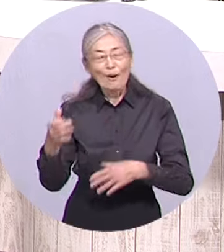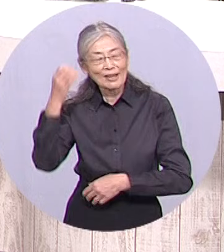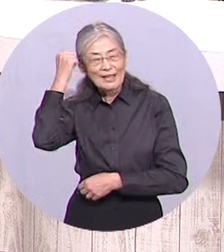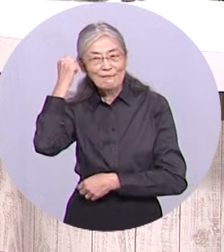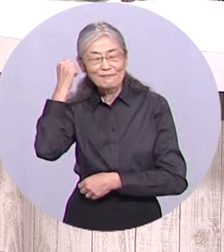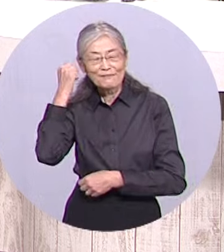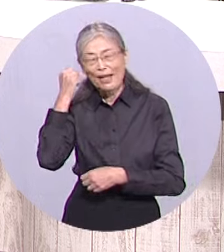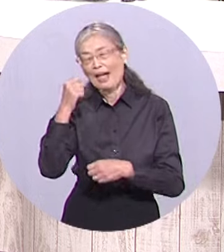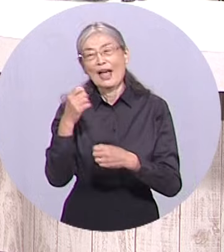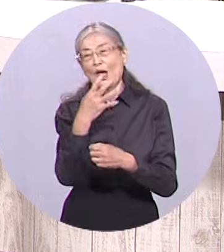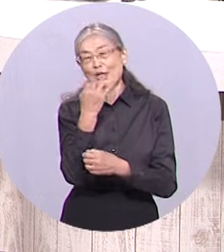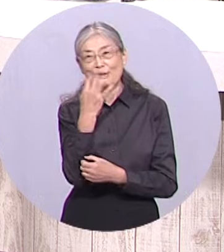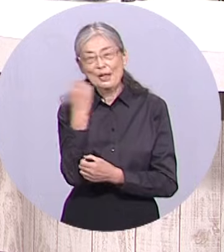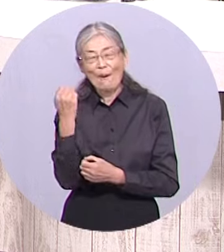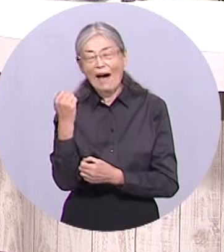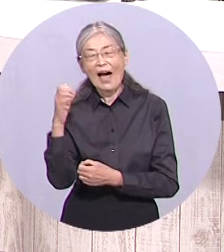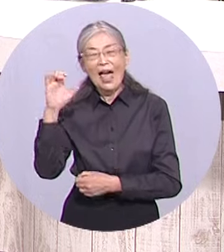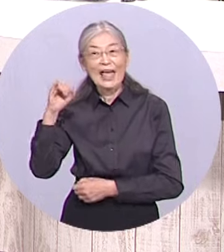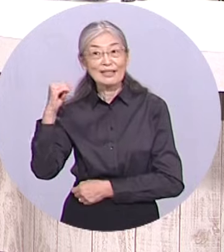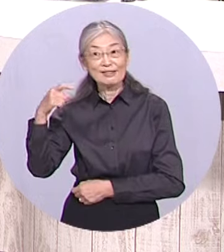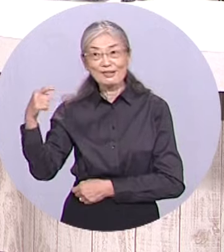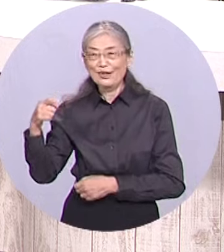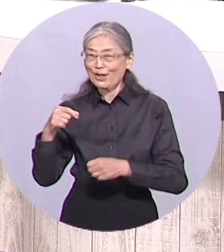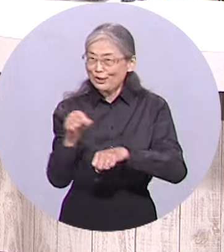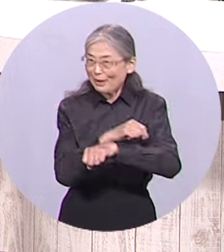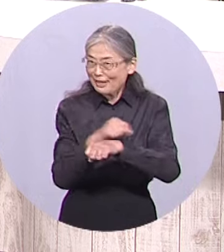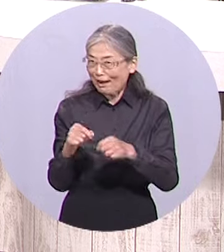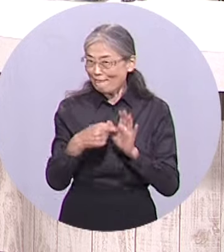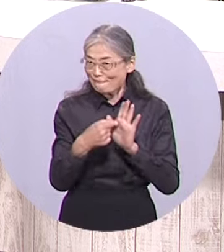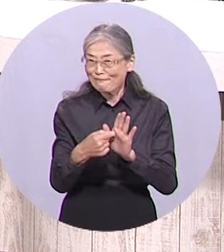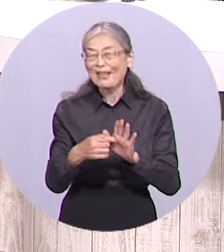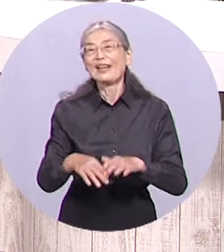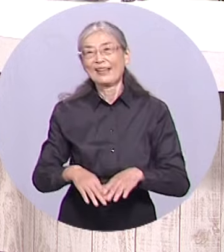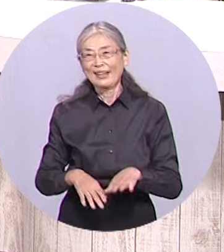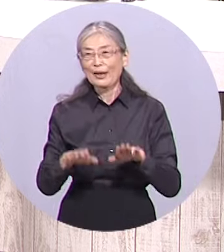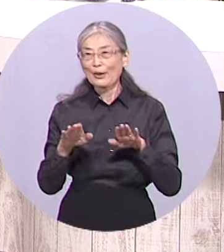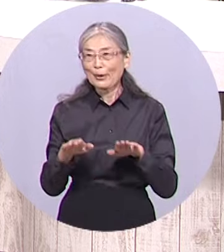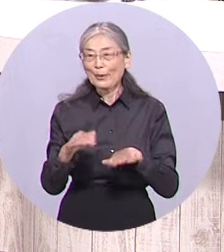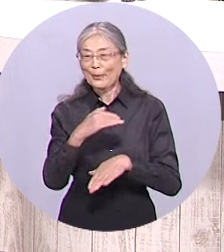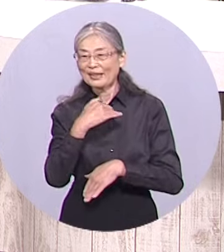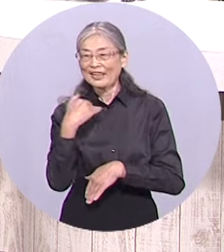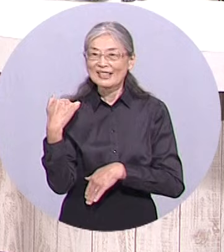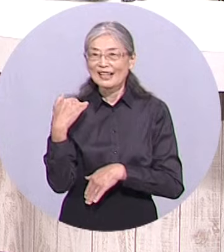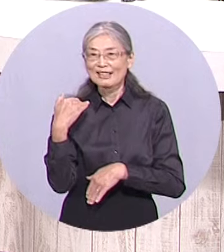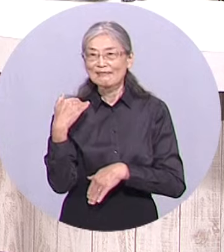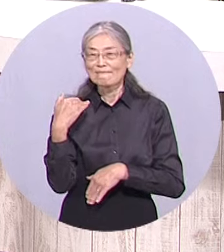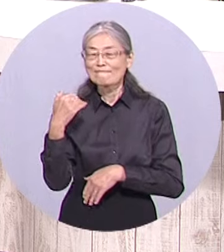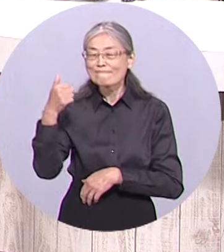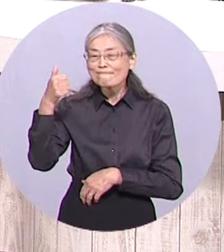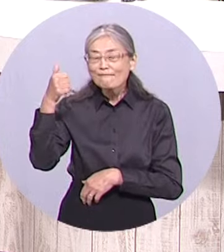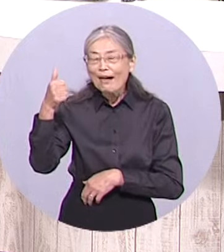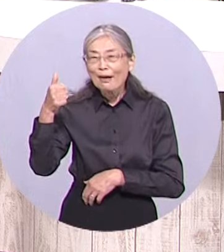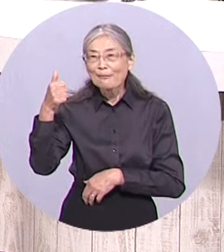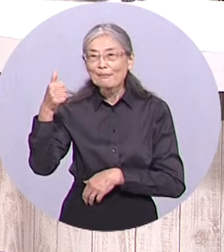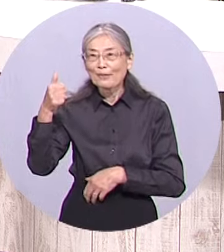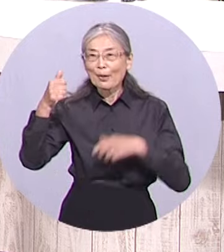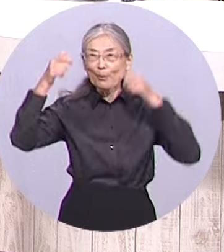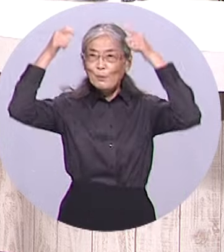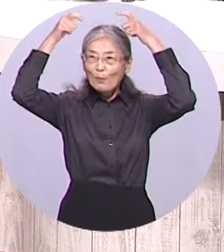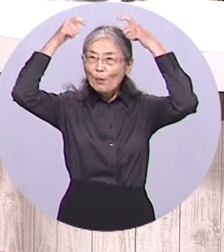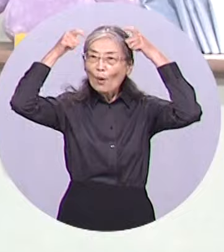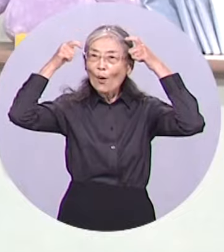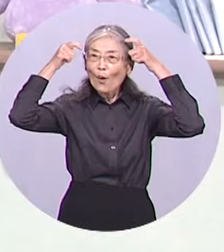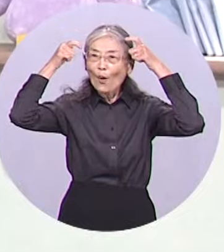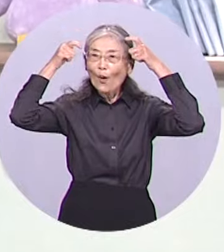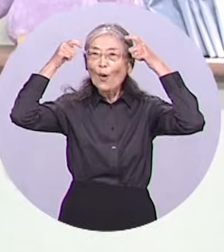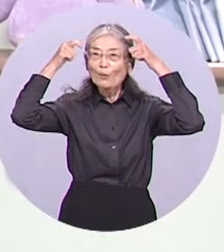栄一スペシャルです。 よいしょ。 さあということで私たちは渋沢王の、ね、トレードマークでもあるこの